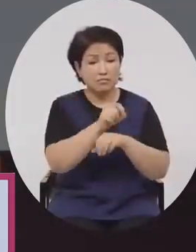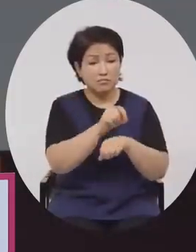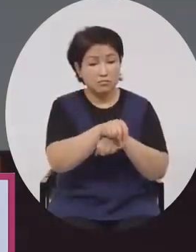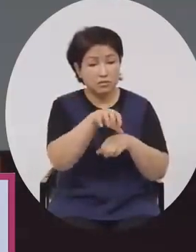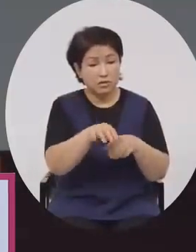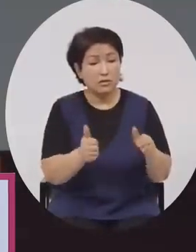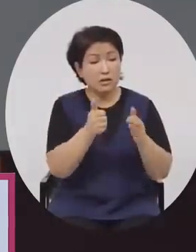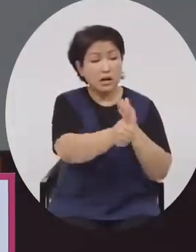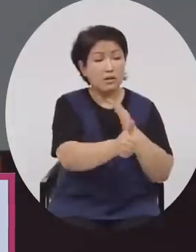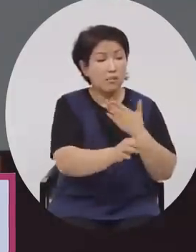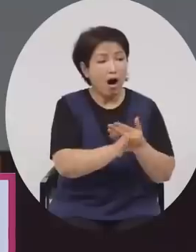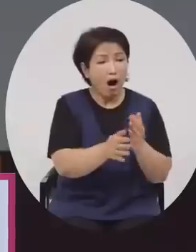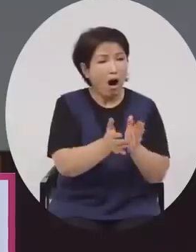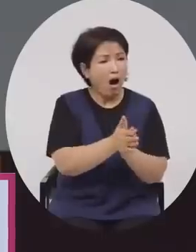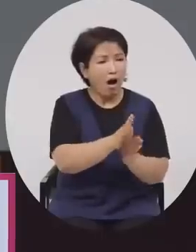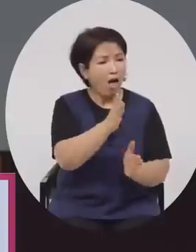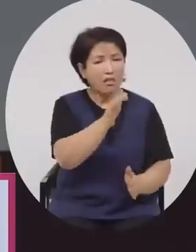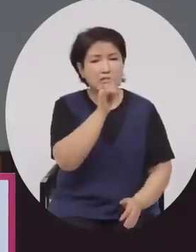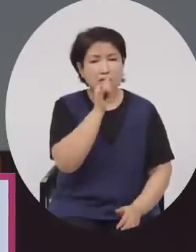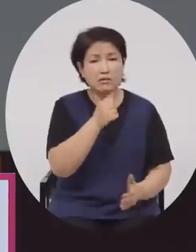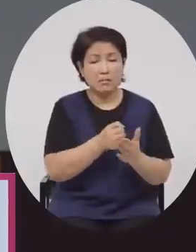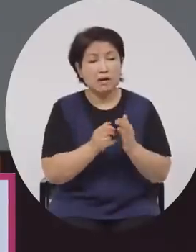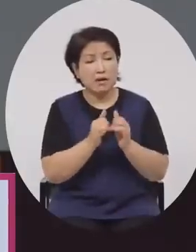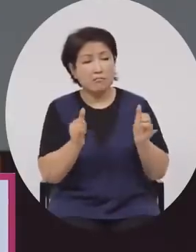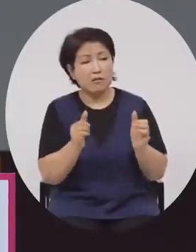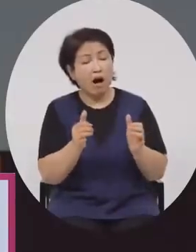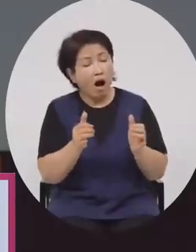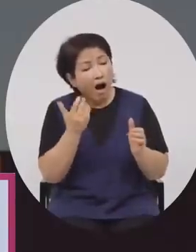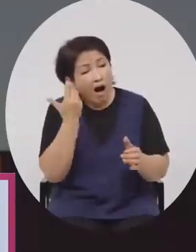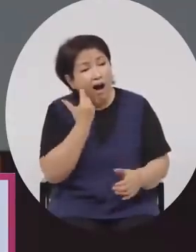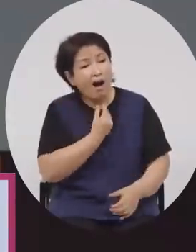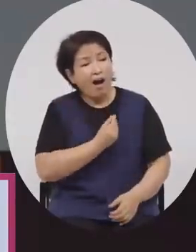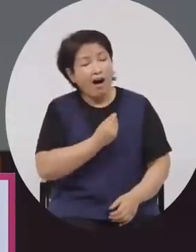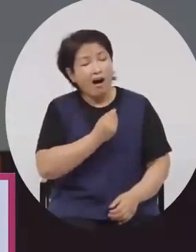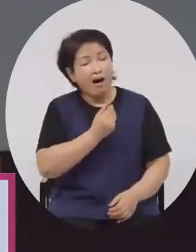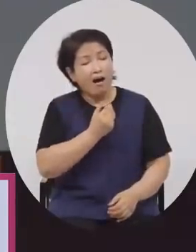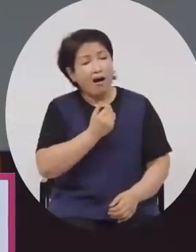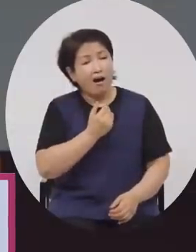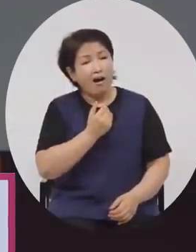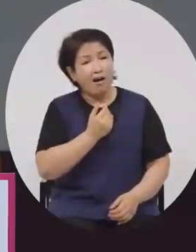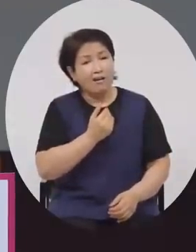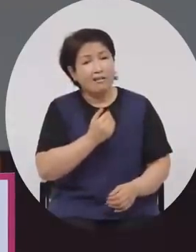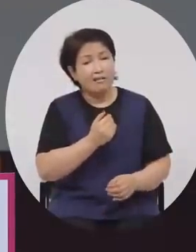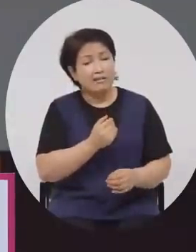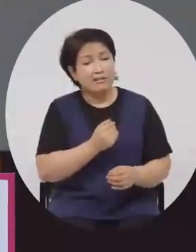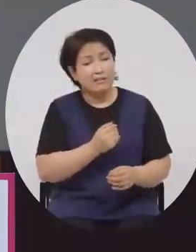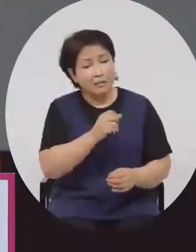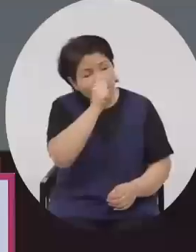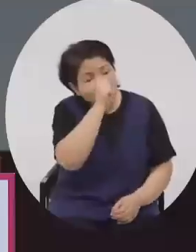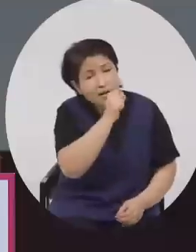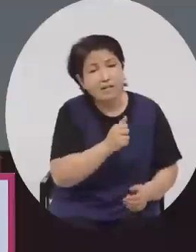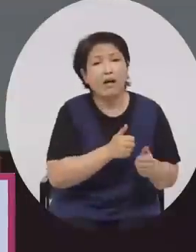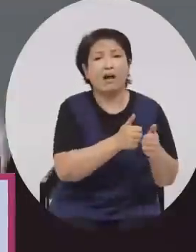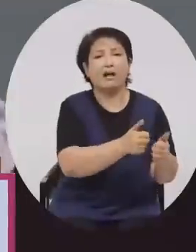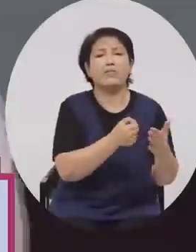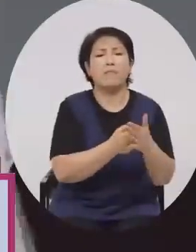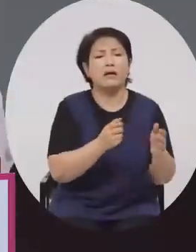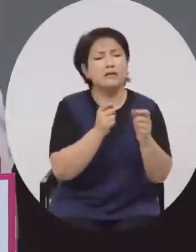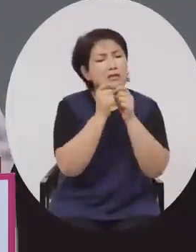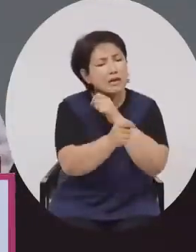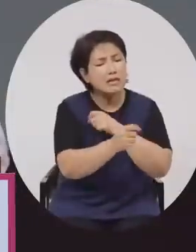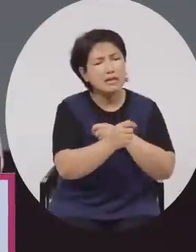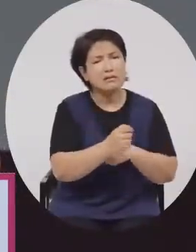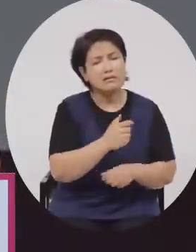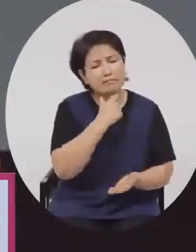그러면 그런 남자, 그런 여자를 안 좋아할 사람이 이 세상에 있나 없나? 없어. 그러니까 사기를 되는 거예요. 성질 팍!